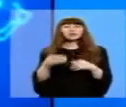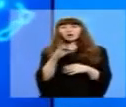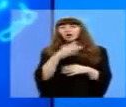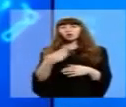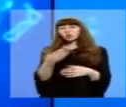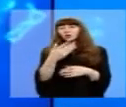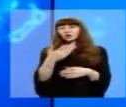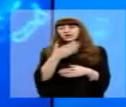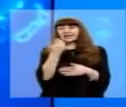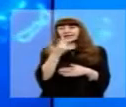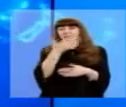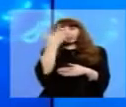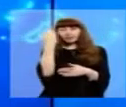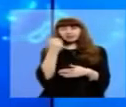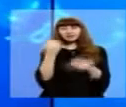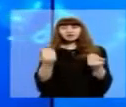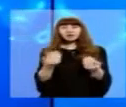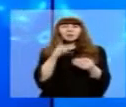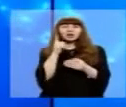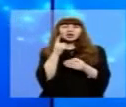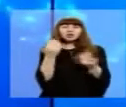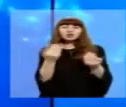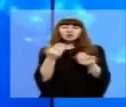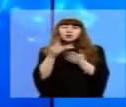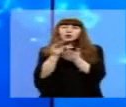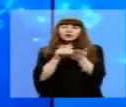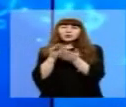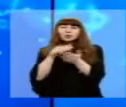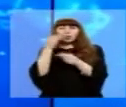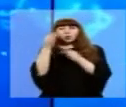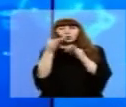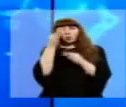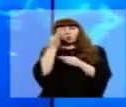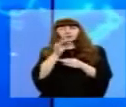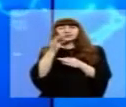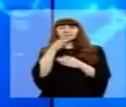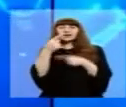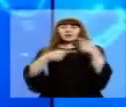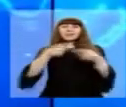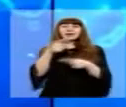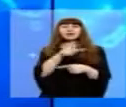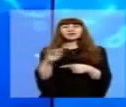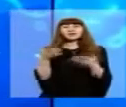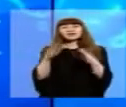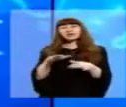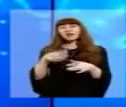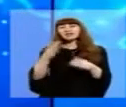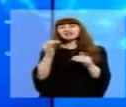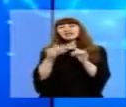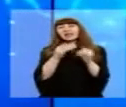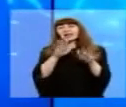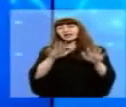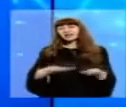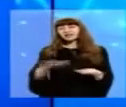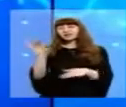не забыто и сегодня. Молодежь сегодня трепетно перенимает опыт своих предков, оставляя свой след в истории. Как из небольшого